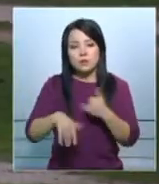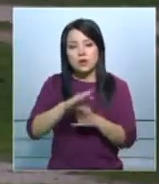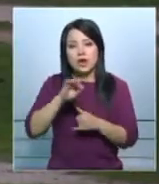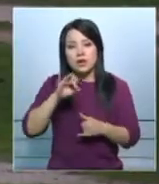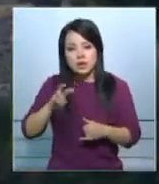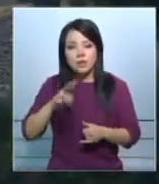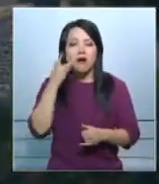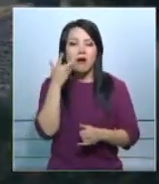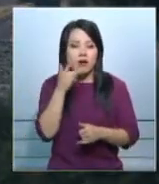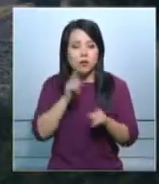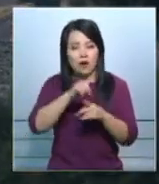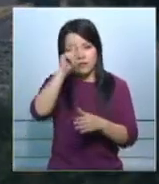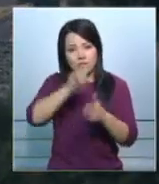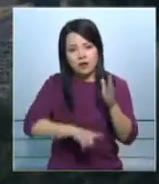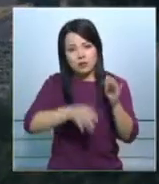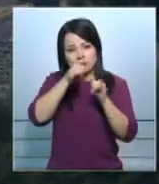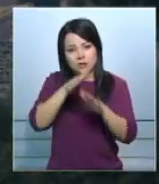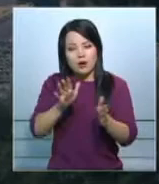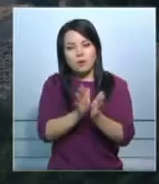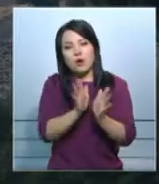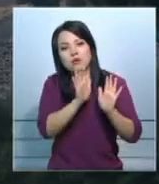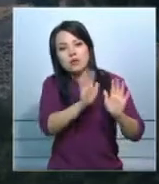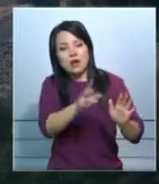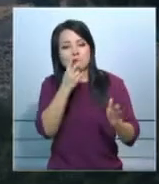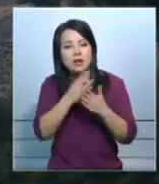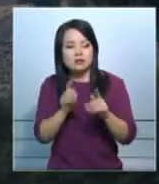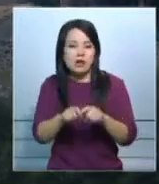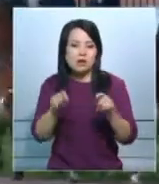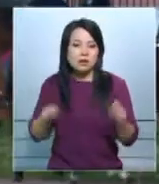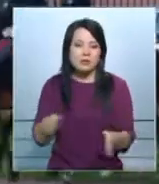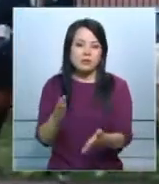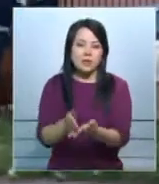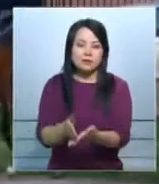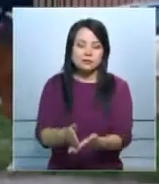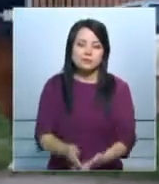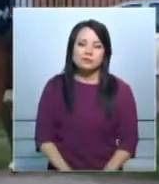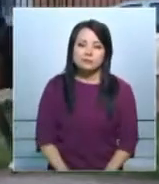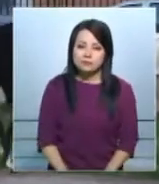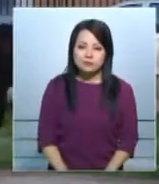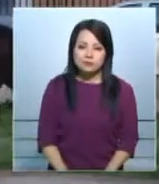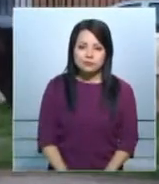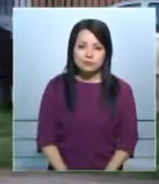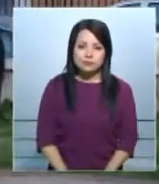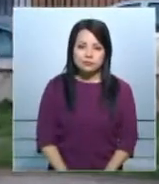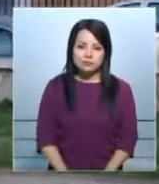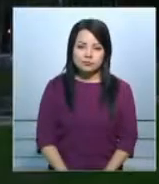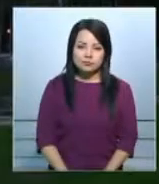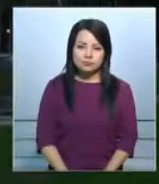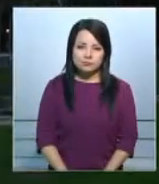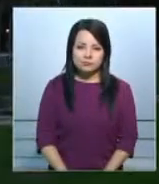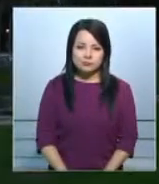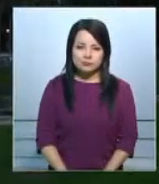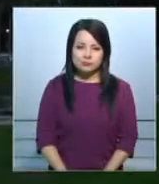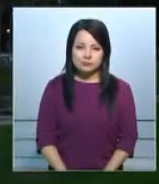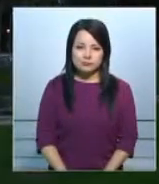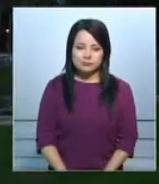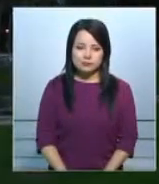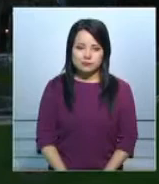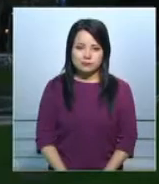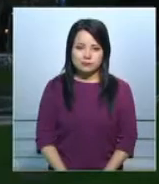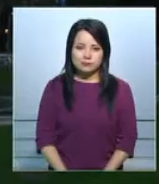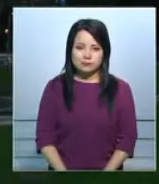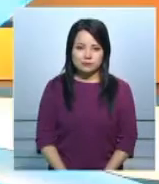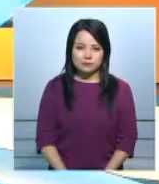Римнің Ақшқа деген адалдығына дақ түсірсе керек. Көсірей берген қызы Юлия Гончар, Массимилиана Вольпе, 24 кезет,